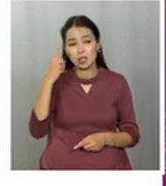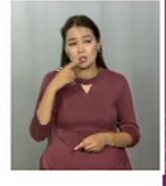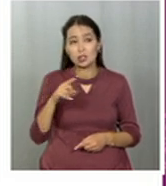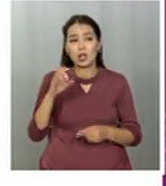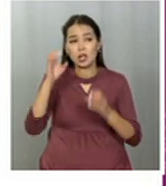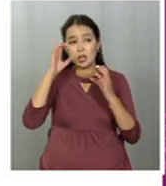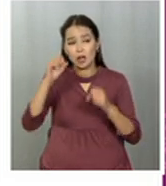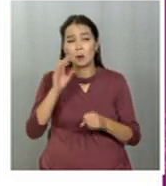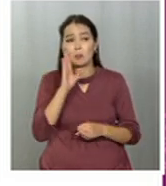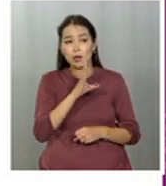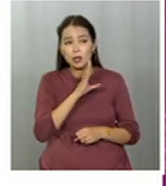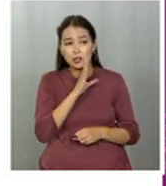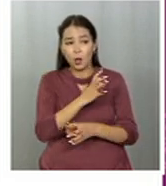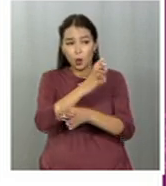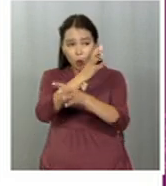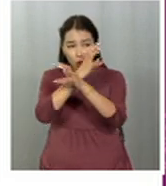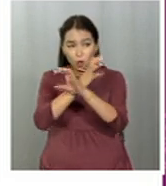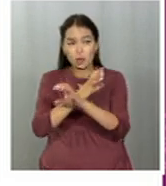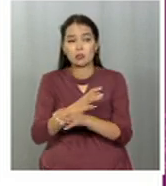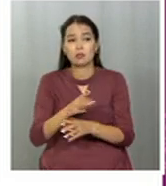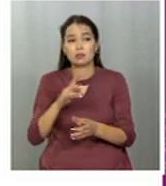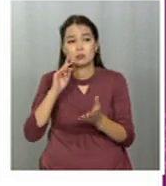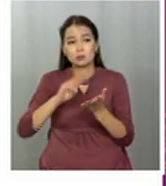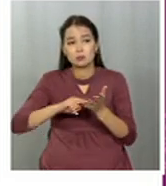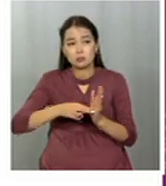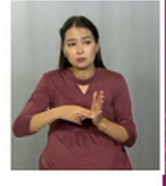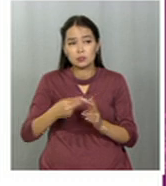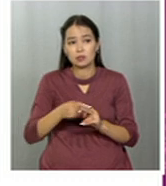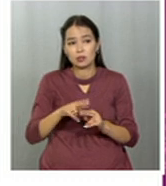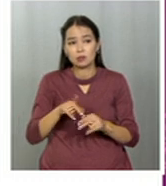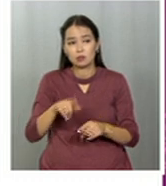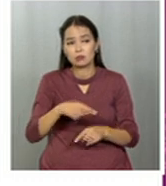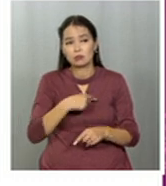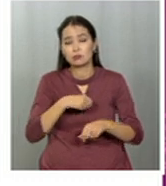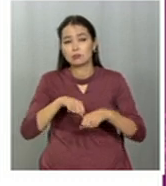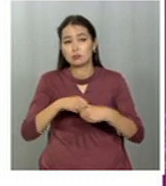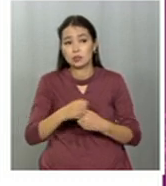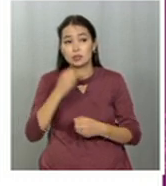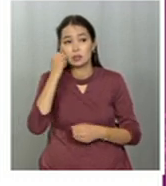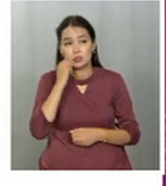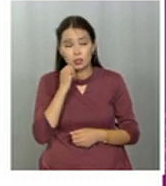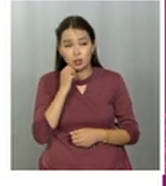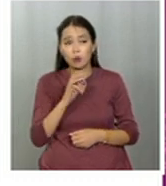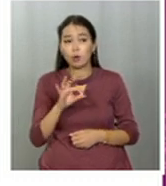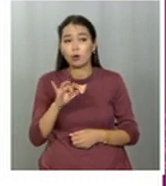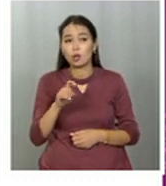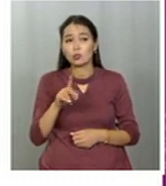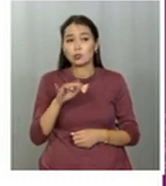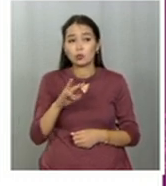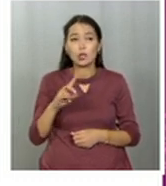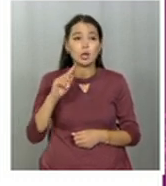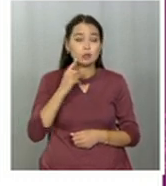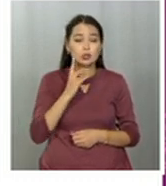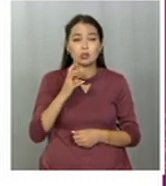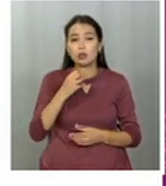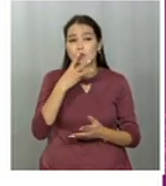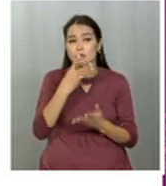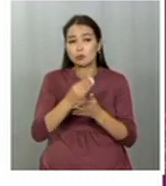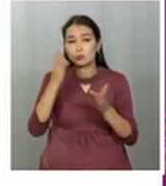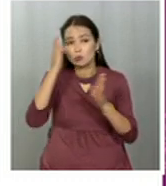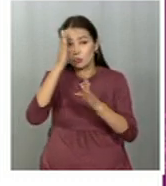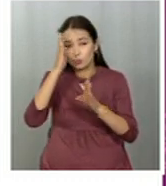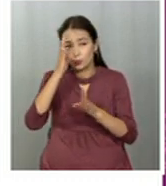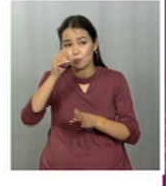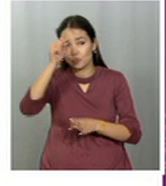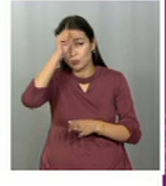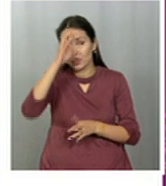план, который разбил сердце старику? Предположение учащихся. Ураскул обижен на свою судьбу.